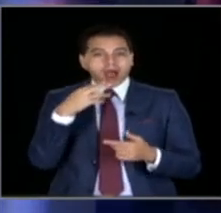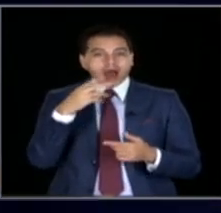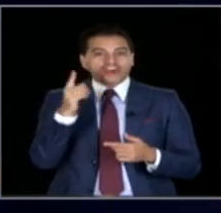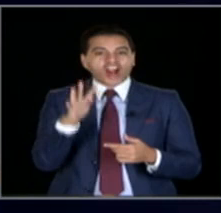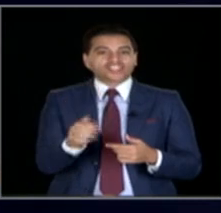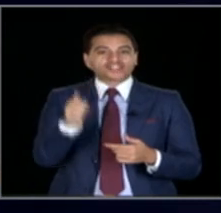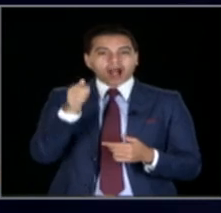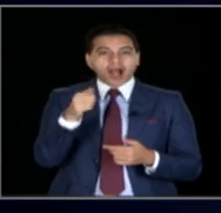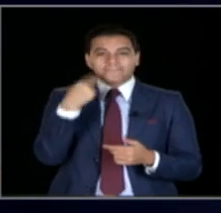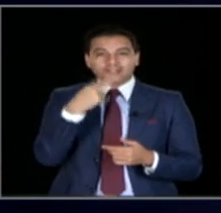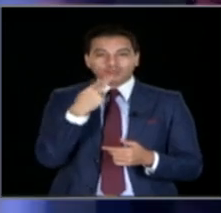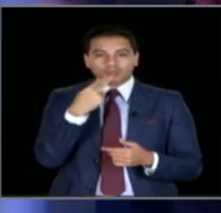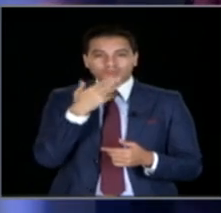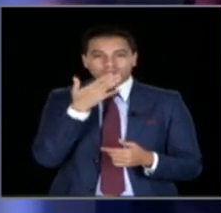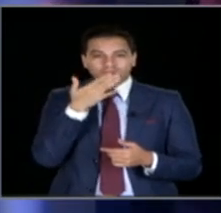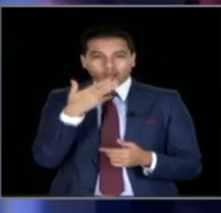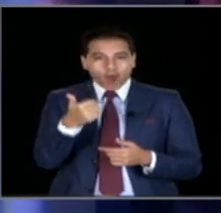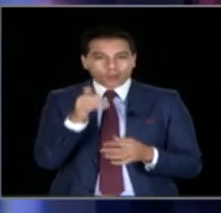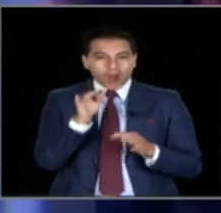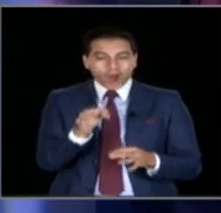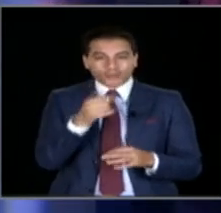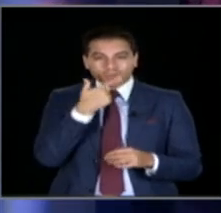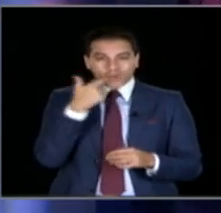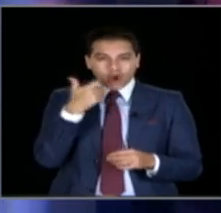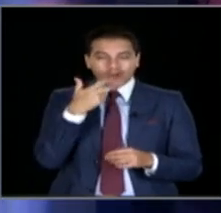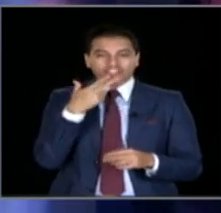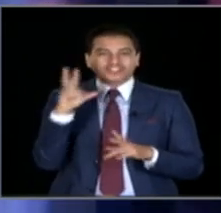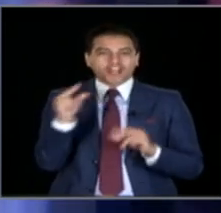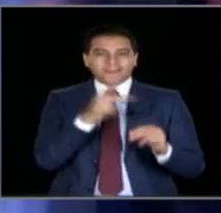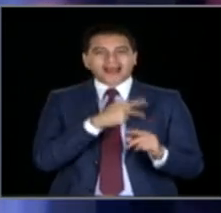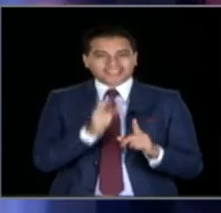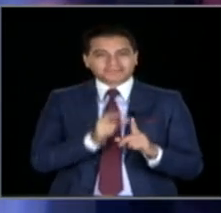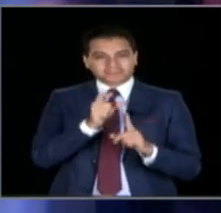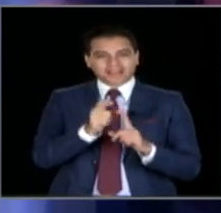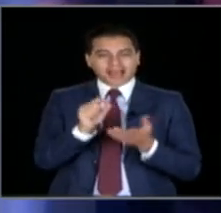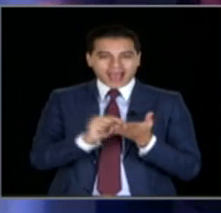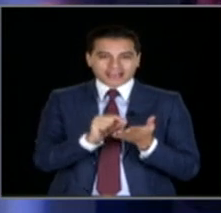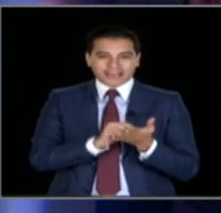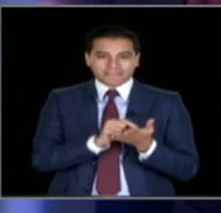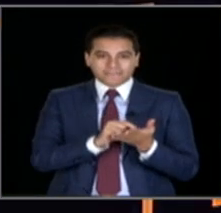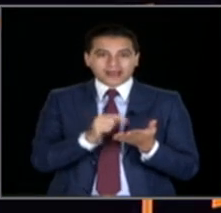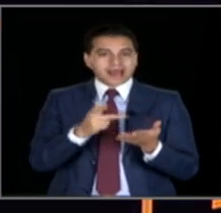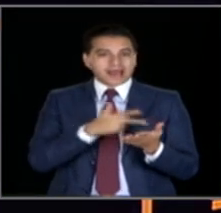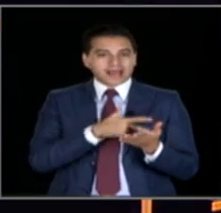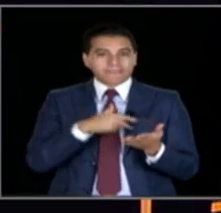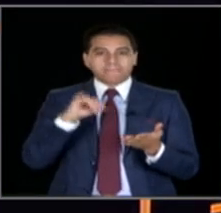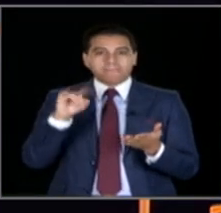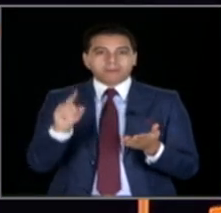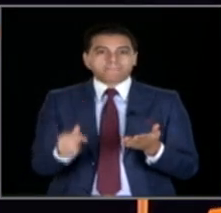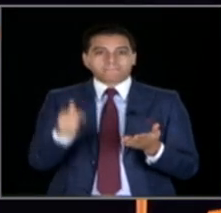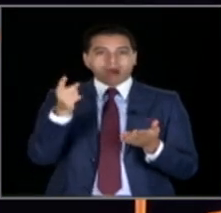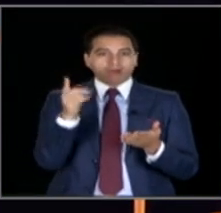رشا. فقالت لها بابا مش هيرضى. قالت لها خلاص احنا نكتب كتبتها في الشهاده امباركه،